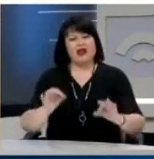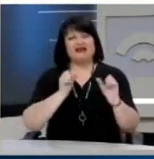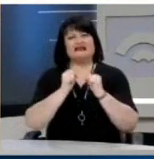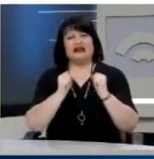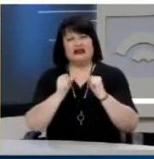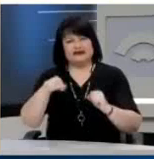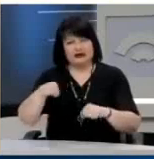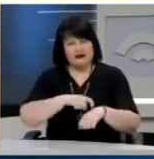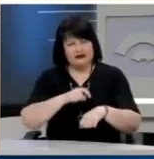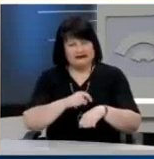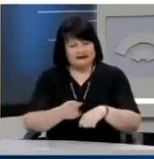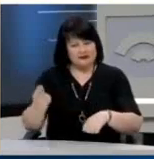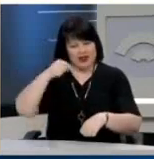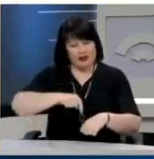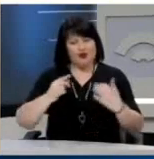Και